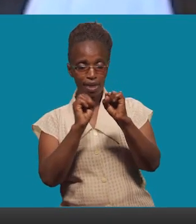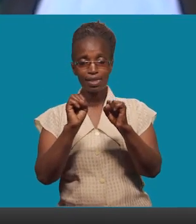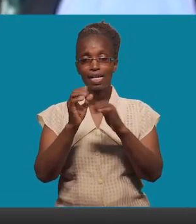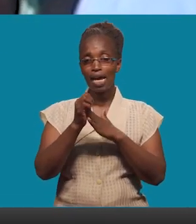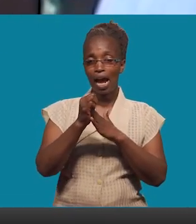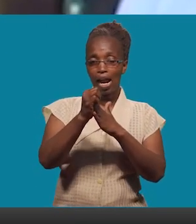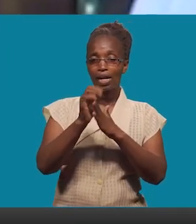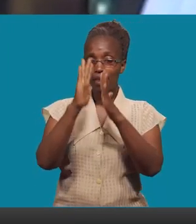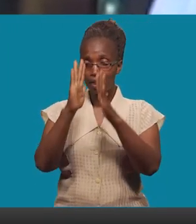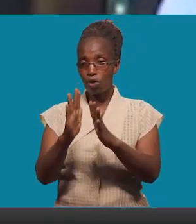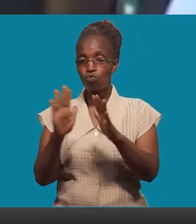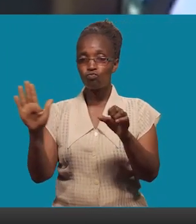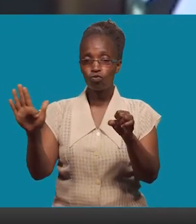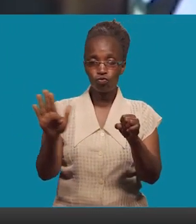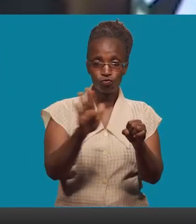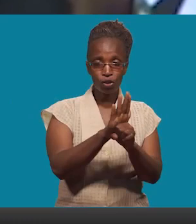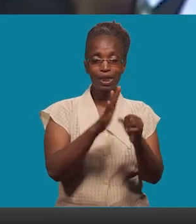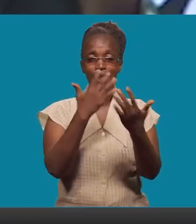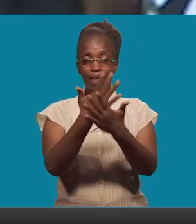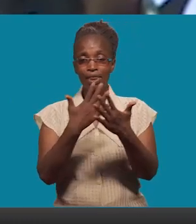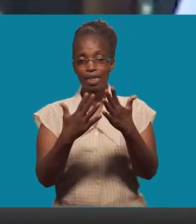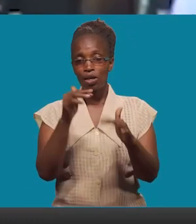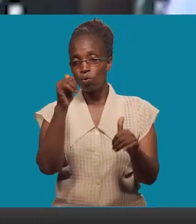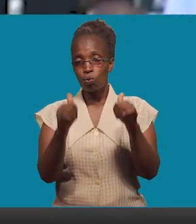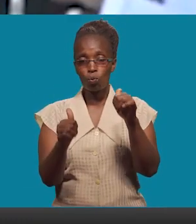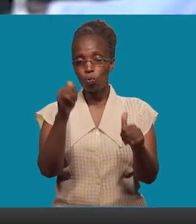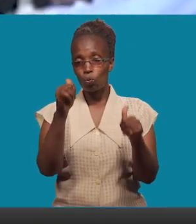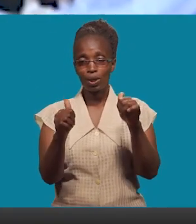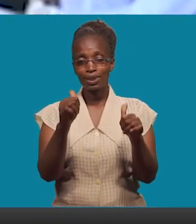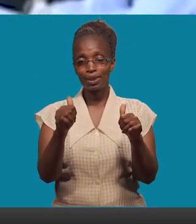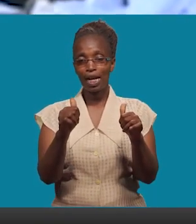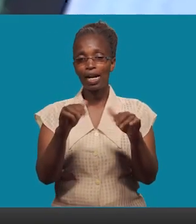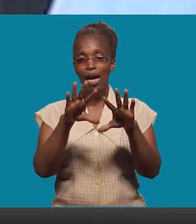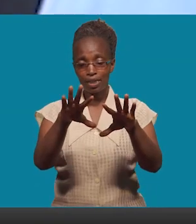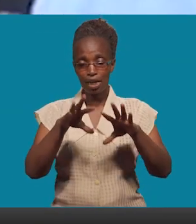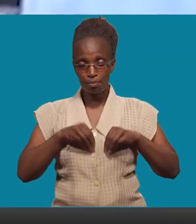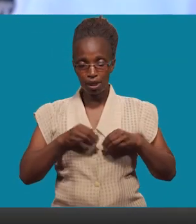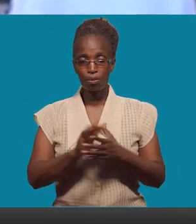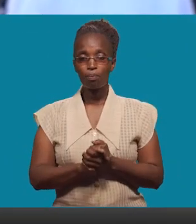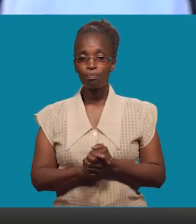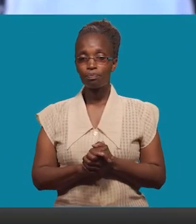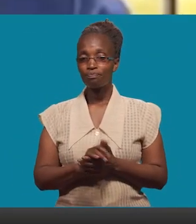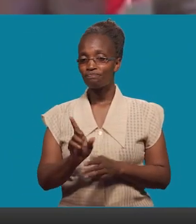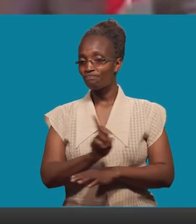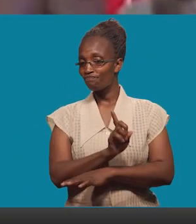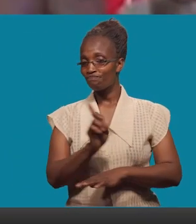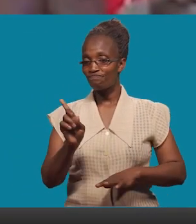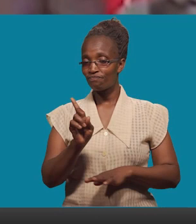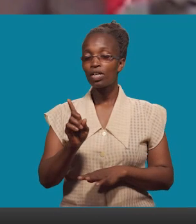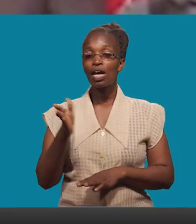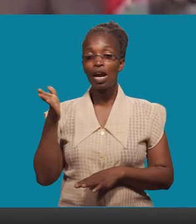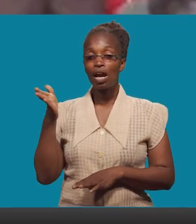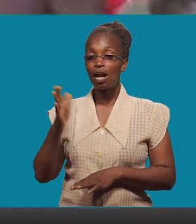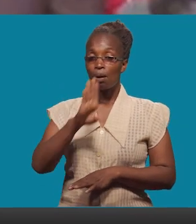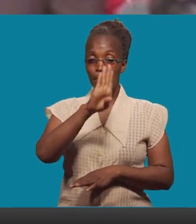kama kiongozi anayetimiza kinachomfaa na kupinga kinachowafaa wengine. That was in the